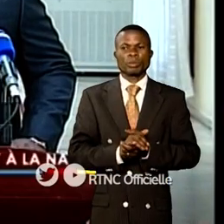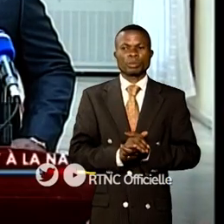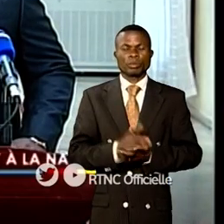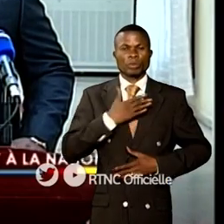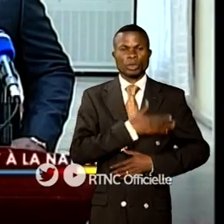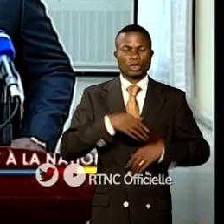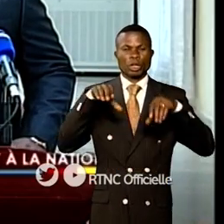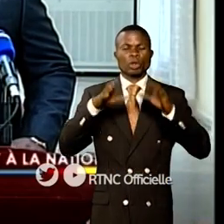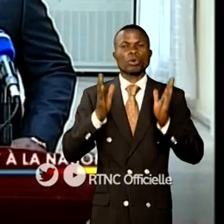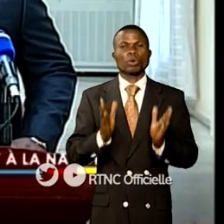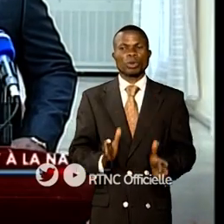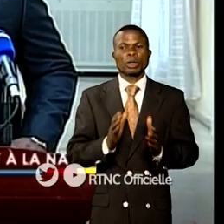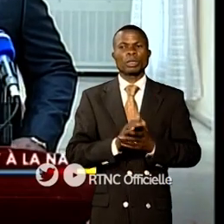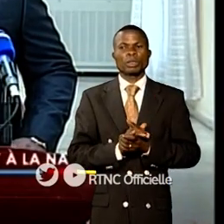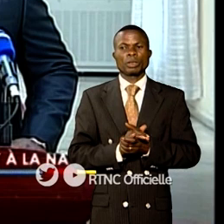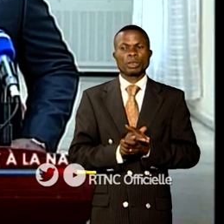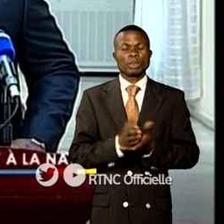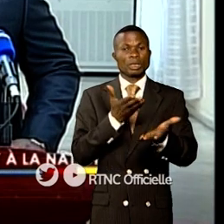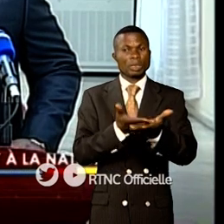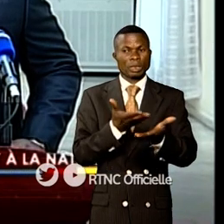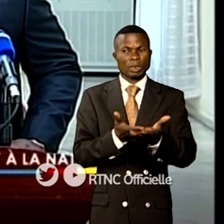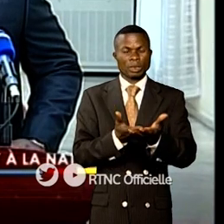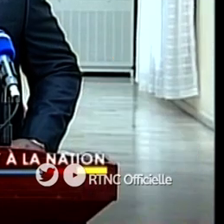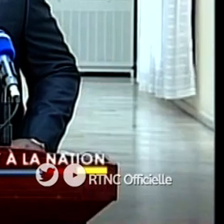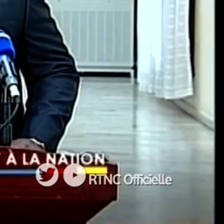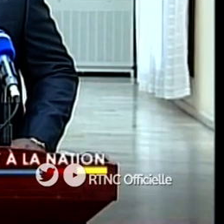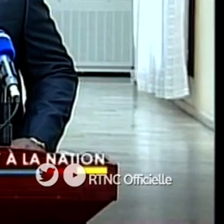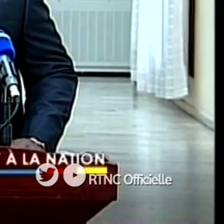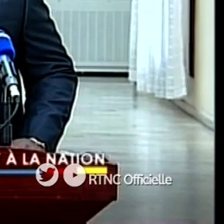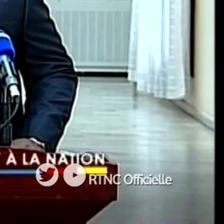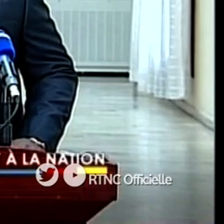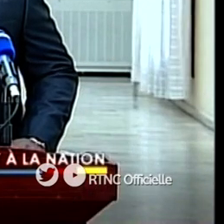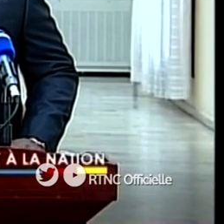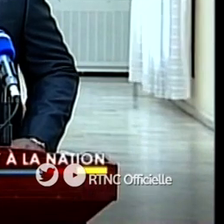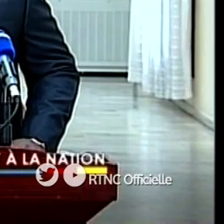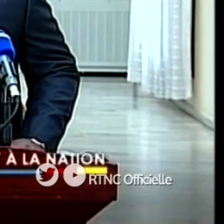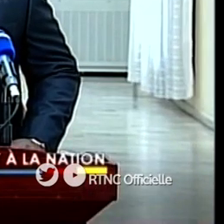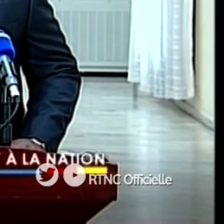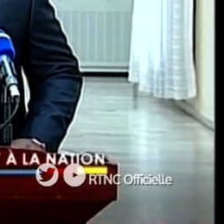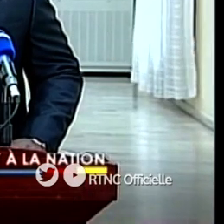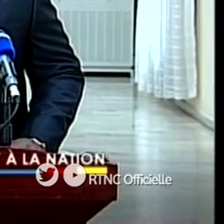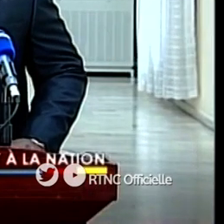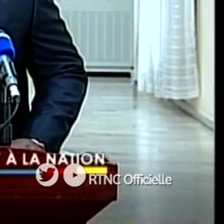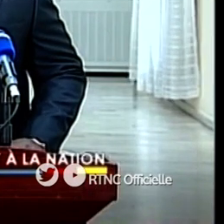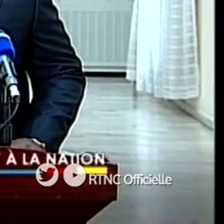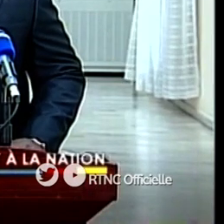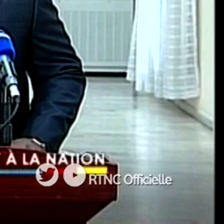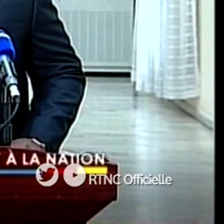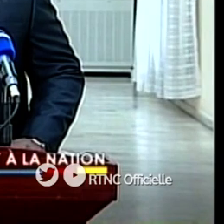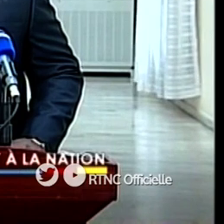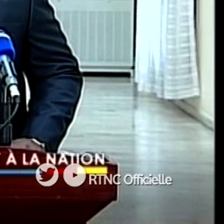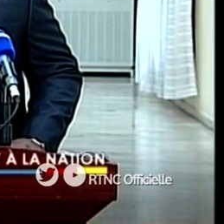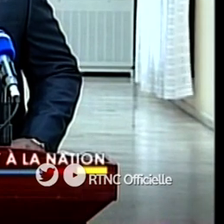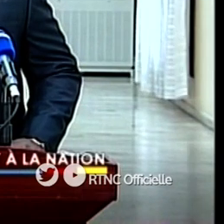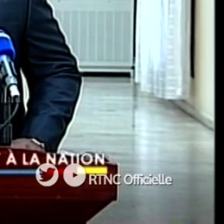chers compatriotes, ceci n'est pas seulement un discours. C'est un appel à la mobilisation